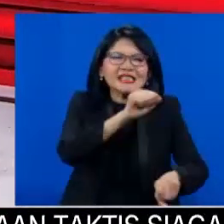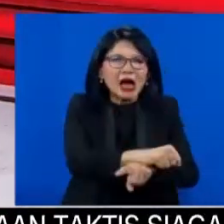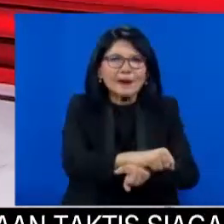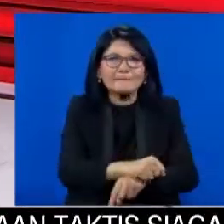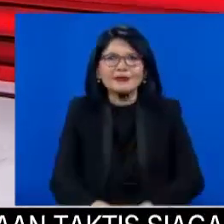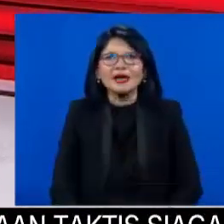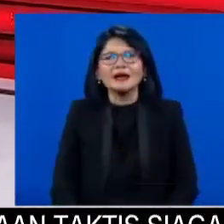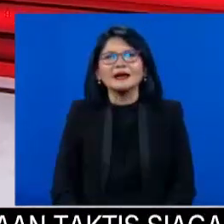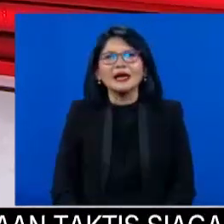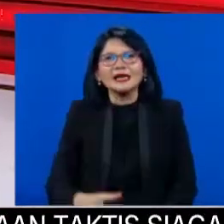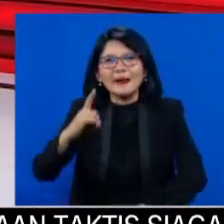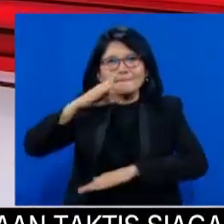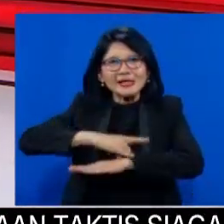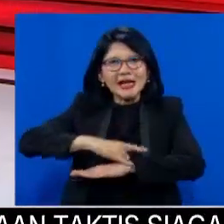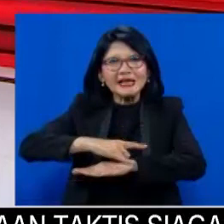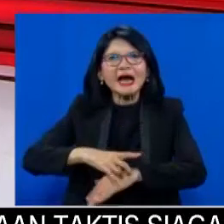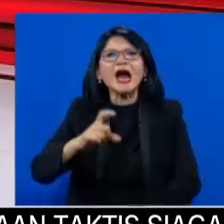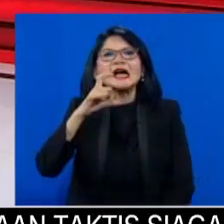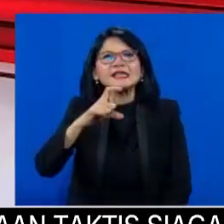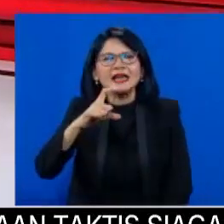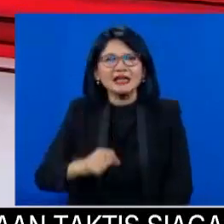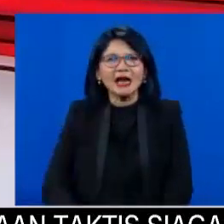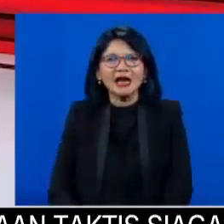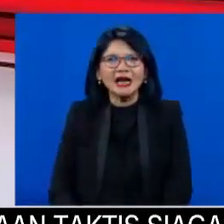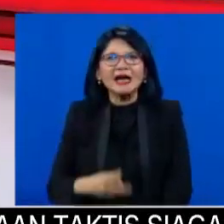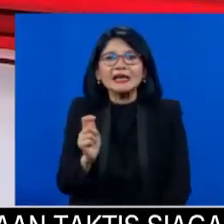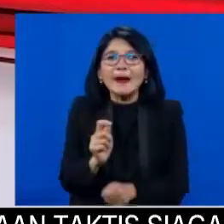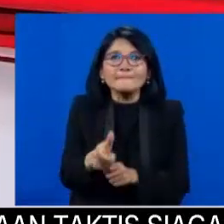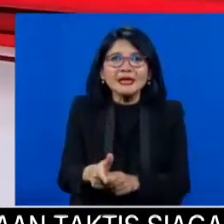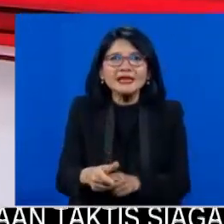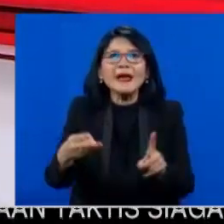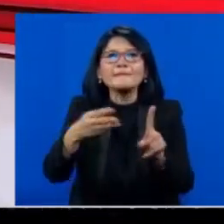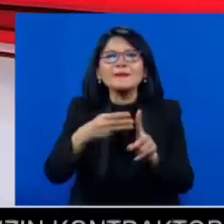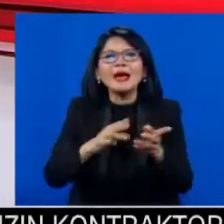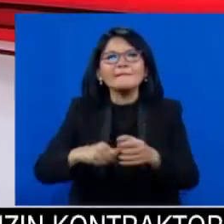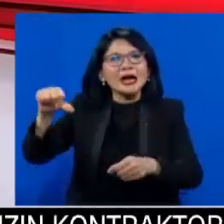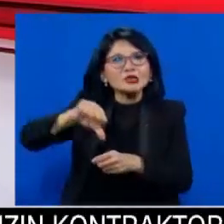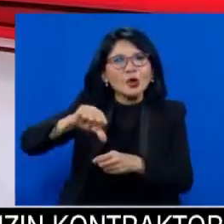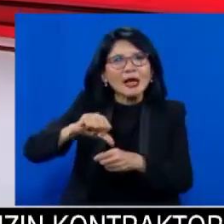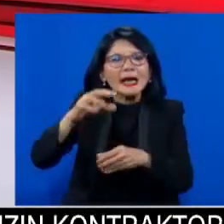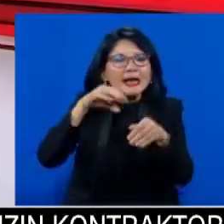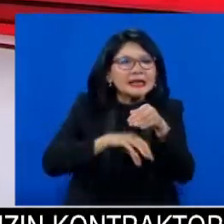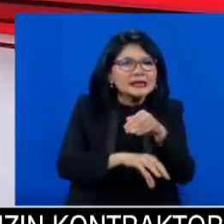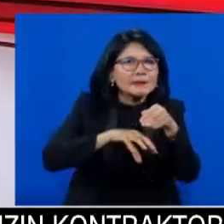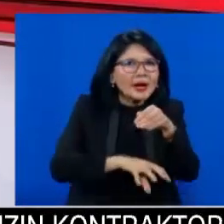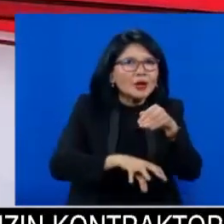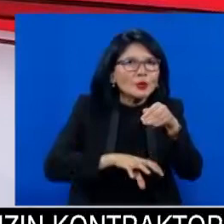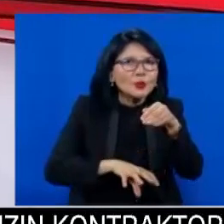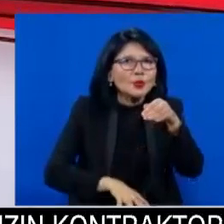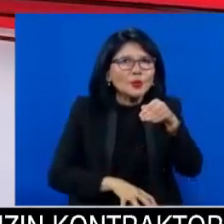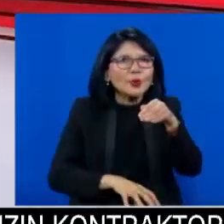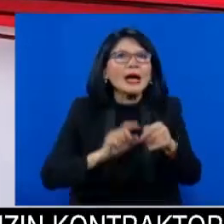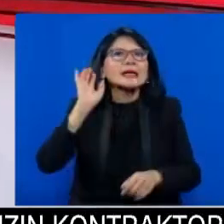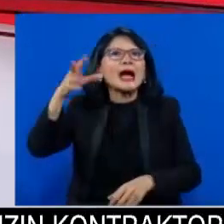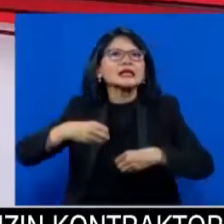di Majalengka. Modus yang dilakukan keduanya adalah dengan cara membeli BBM jenis solar dan menyimpannya, kemudian menjual dengan harga